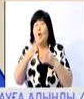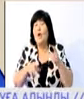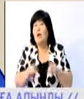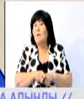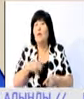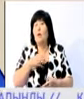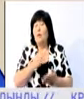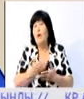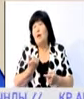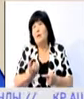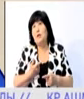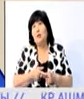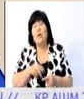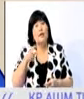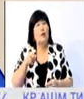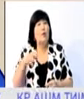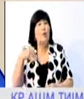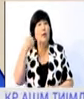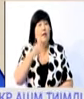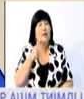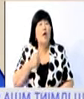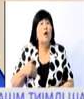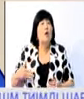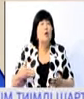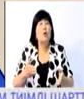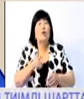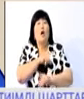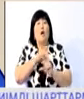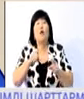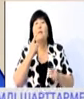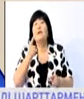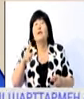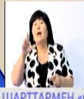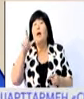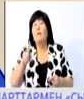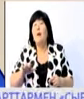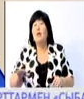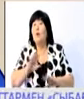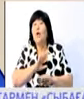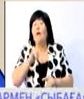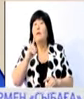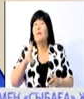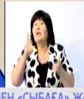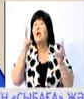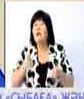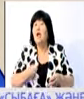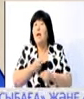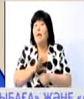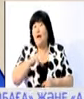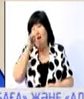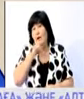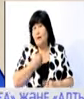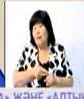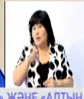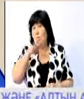тұр. Мәселен, Норвегияда 2015 жылы жолдар мен ауруханаларда бірде бір бала өлмеген, бірде бір бала жәбір көрмепті. Қазақстанда